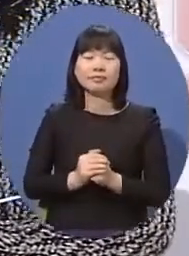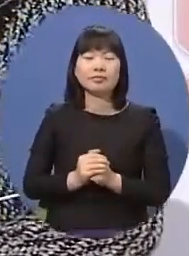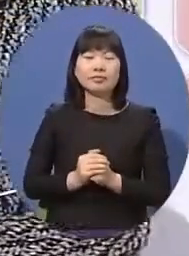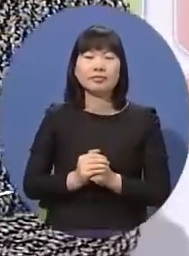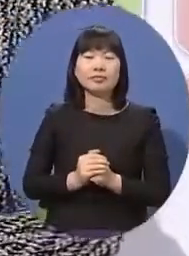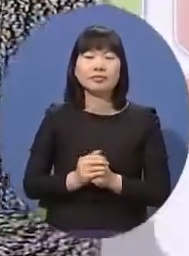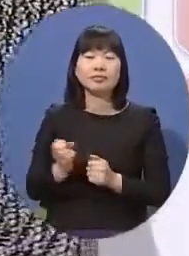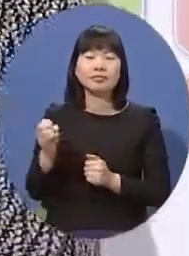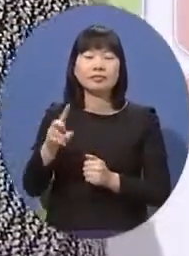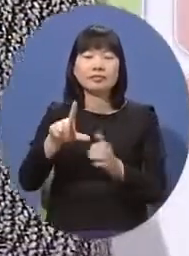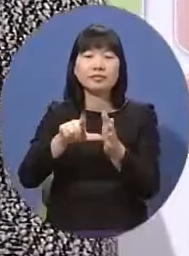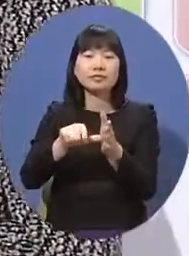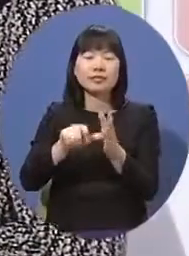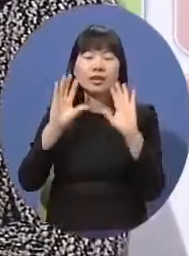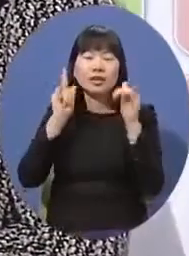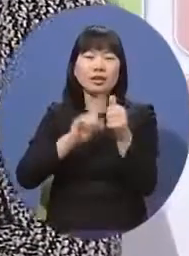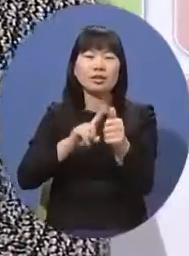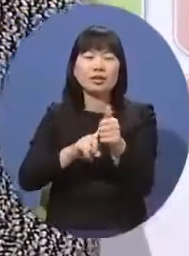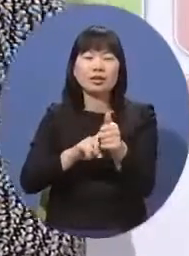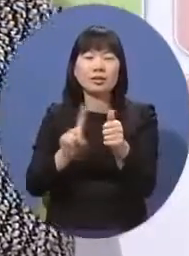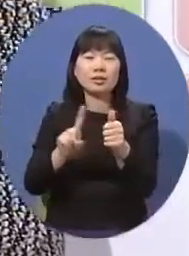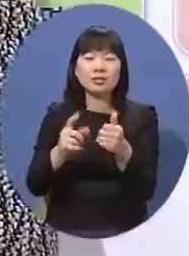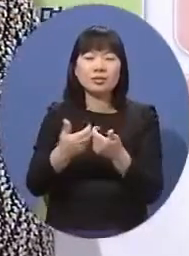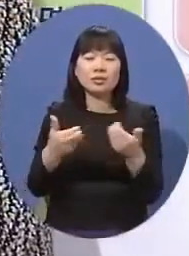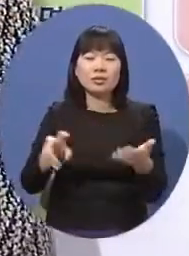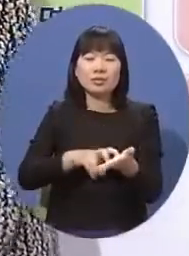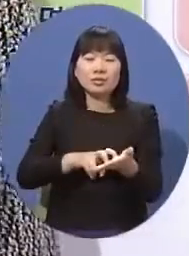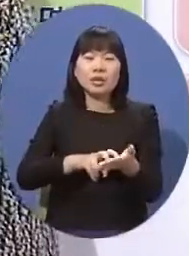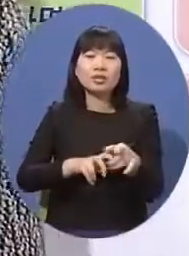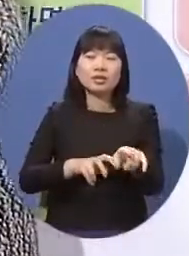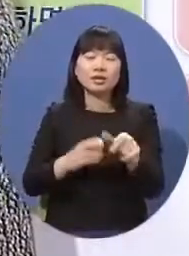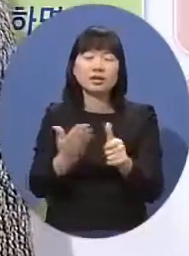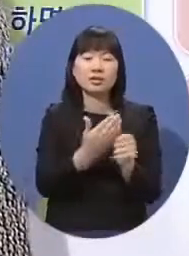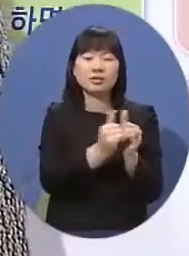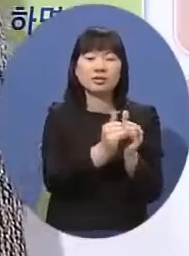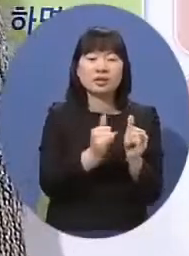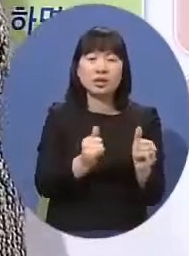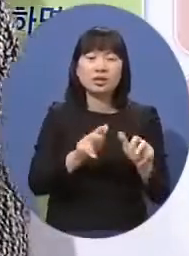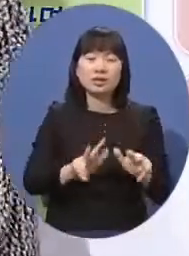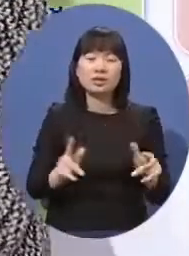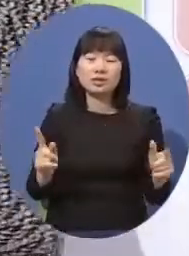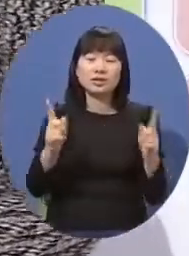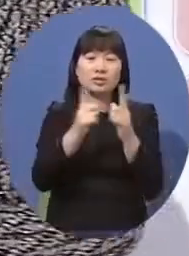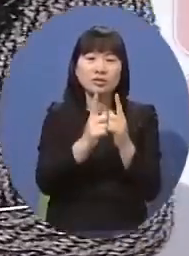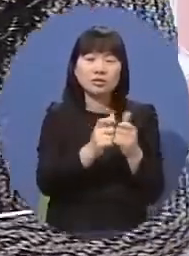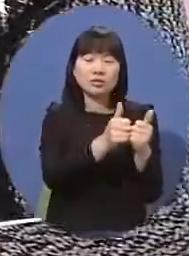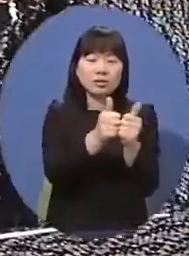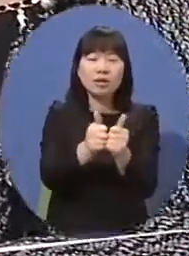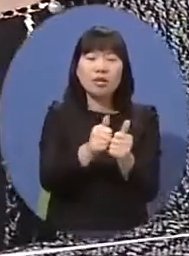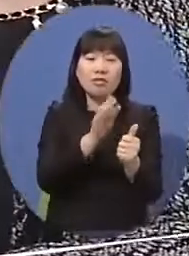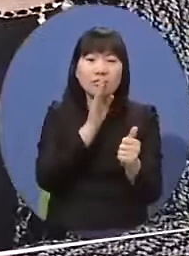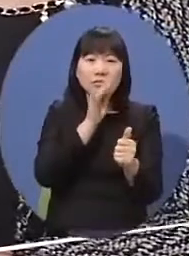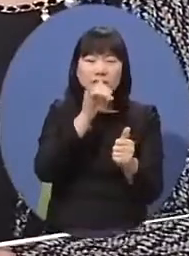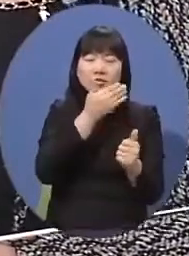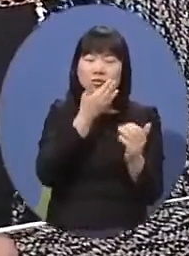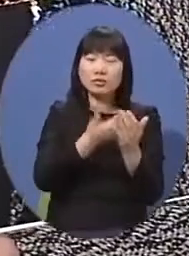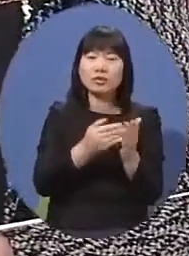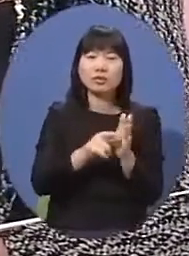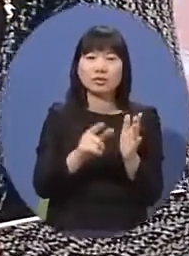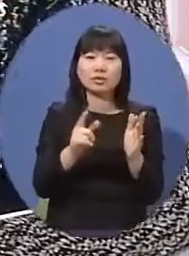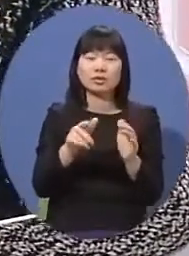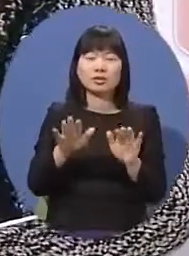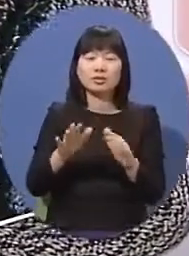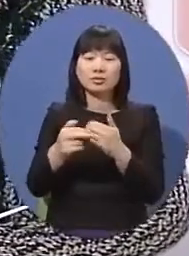그러면서 그리고 이 시기에는 아이들이 분리불안이라는 그러니까 양육자와 항상 좀 붙어야 있어야 되는 것들이 아주 중요한 시기인데